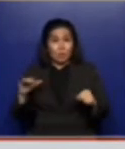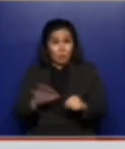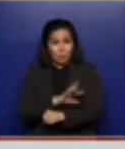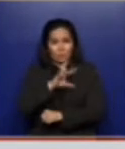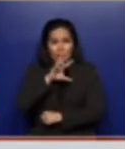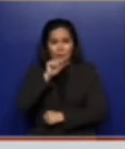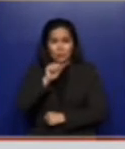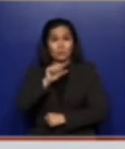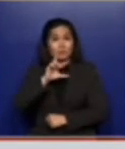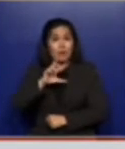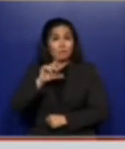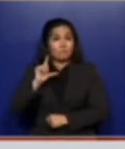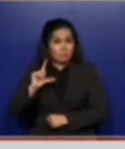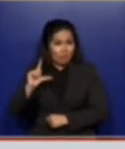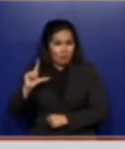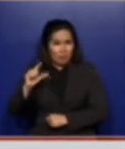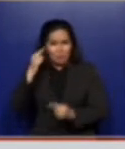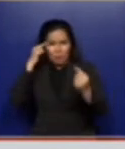านล้าน